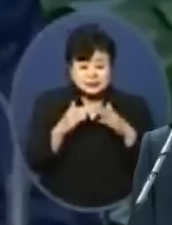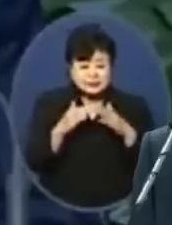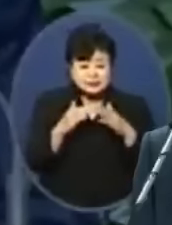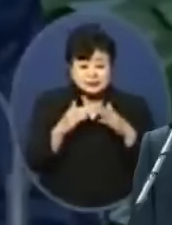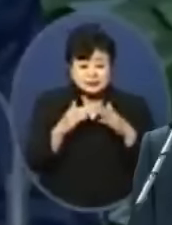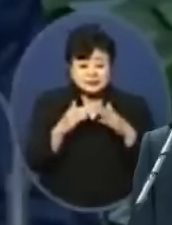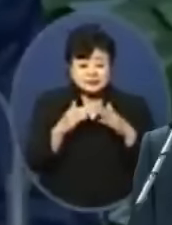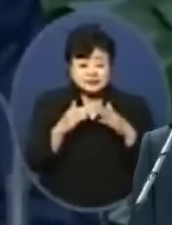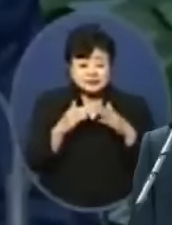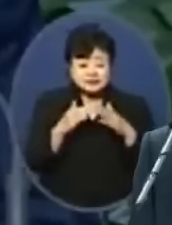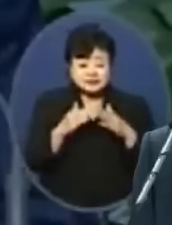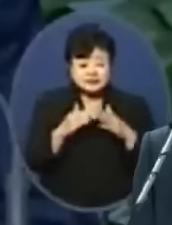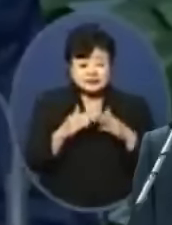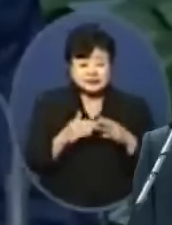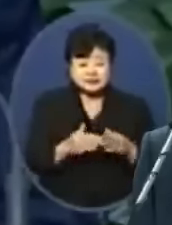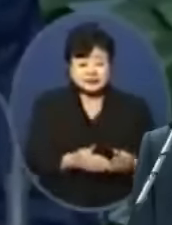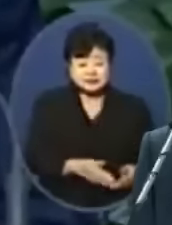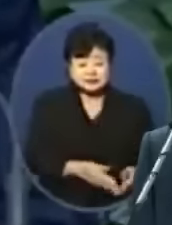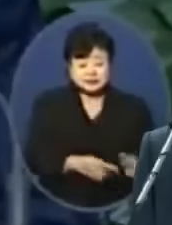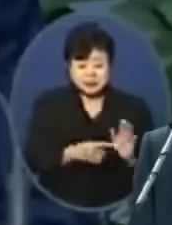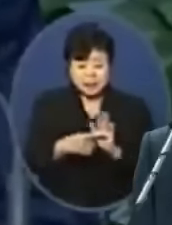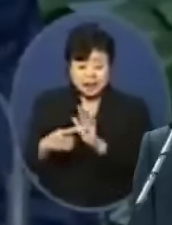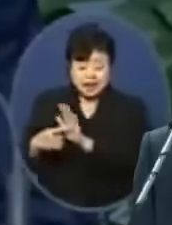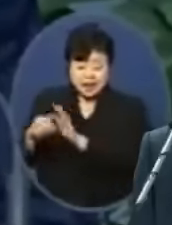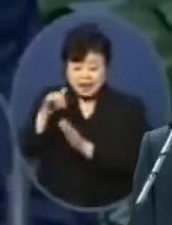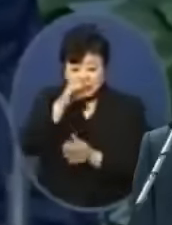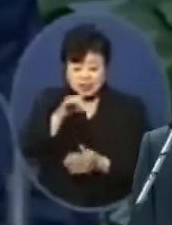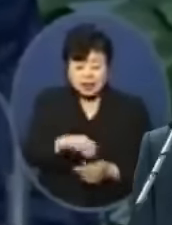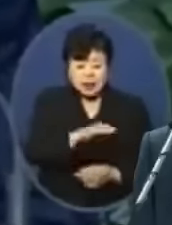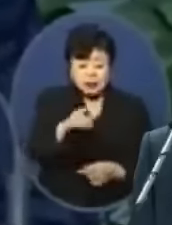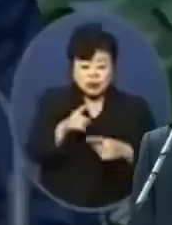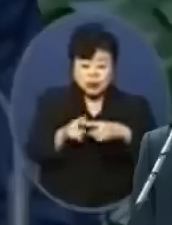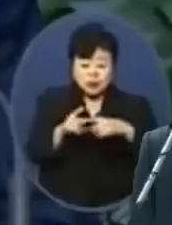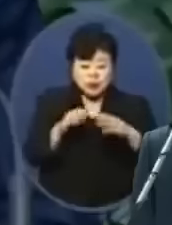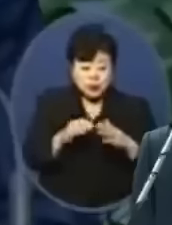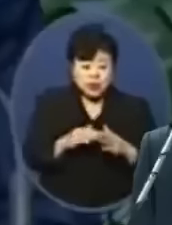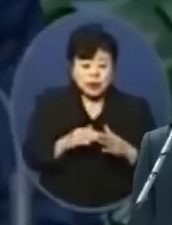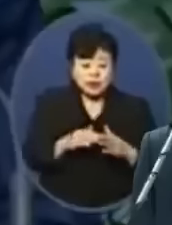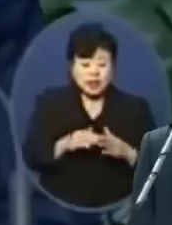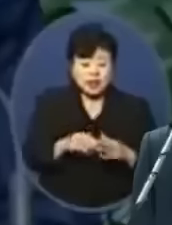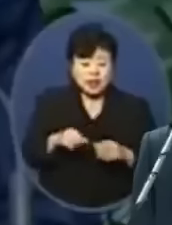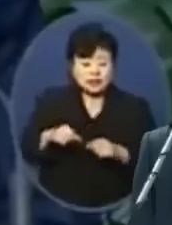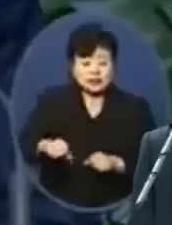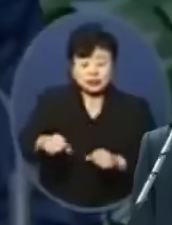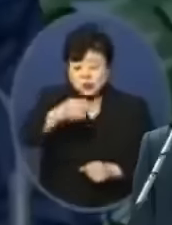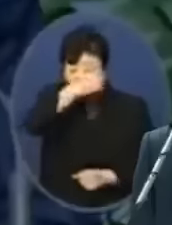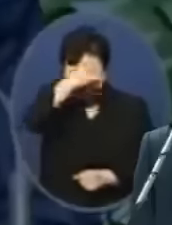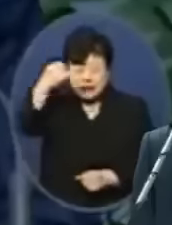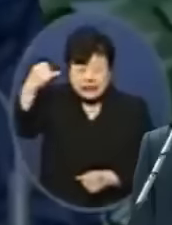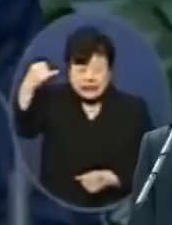전부 사진 찍듯이 열람해 놓았는데 우리 교회 소재부 할머니